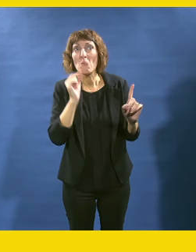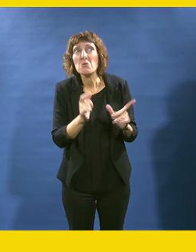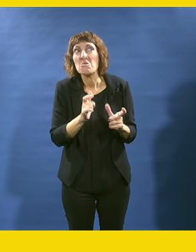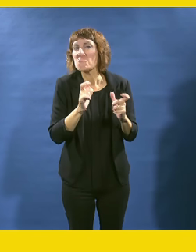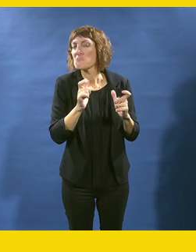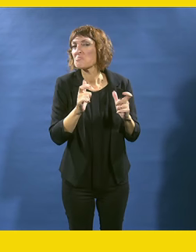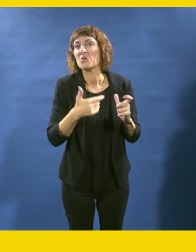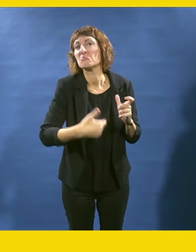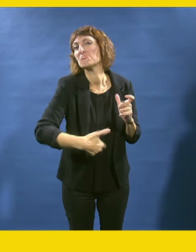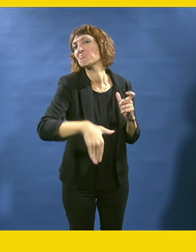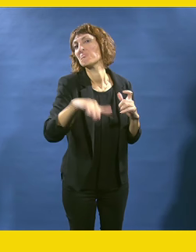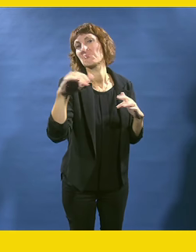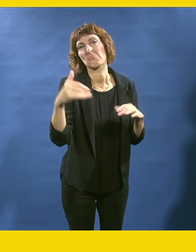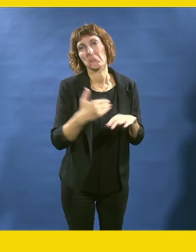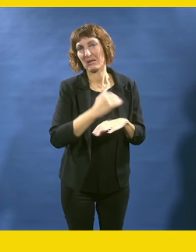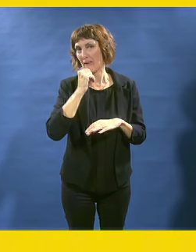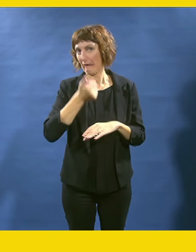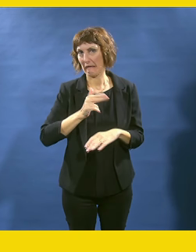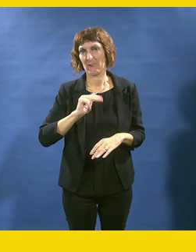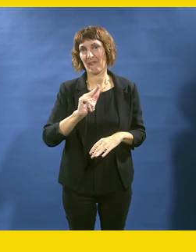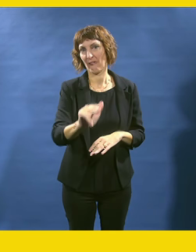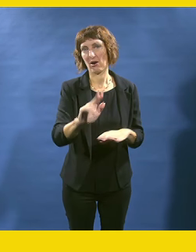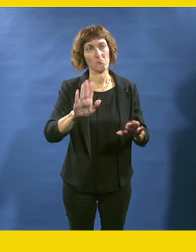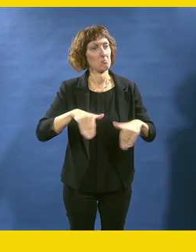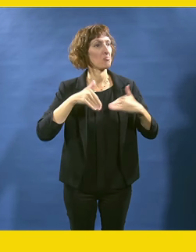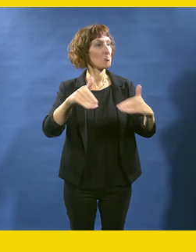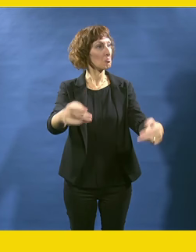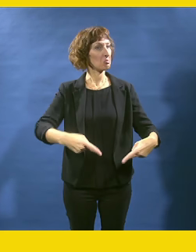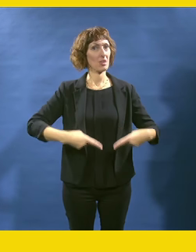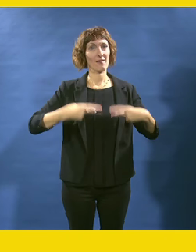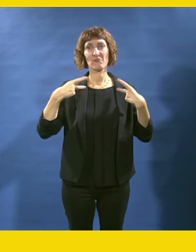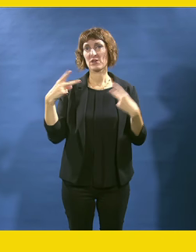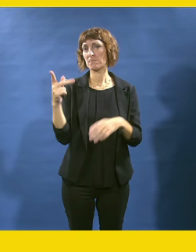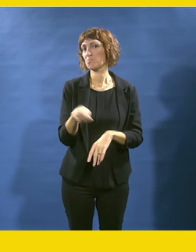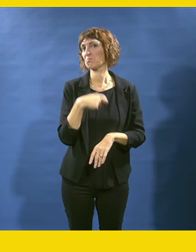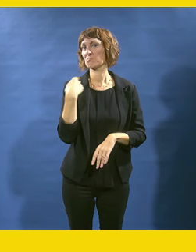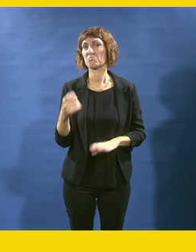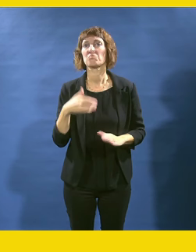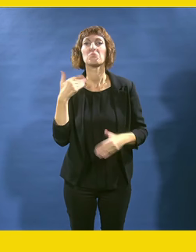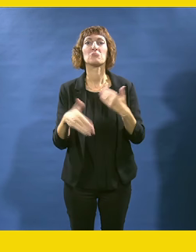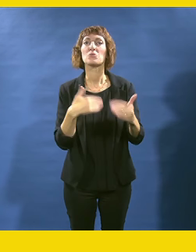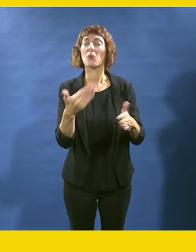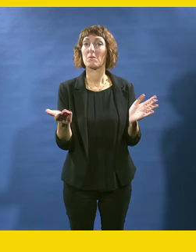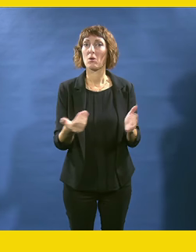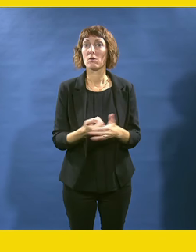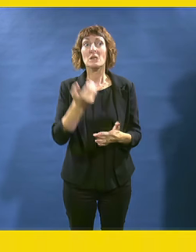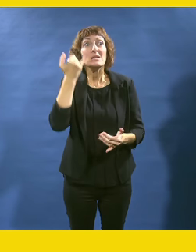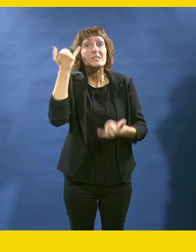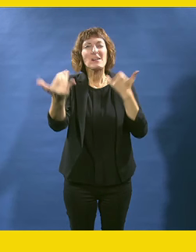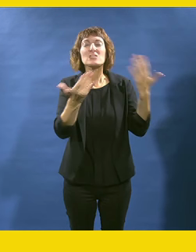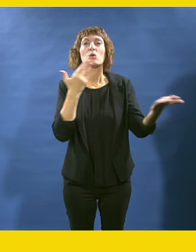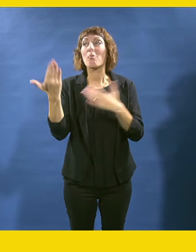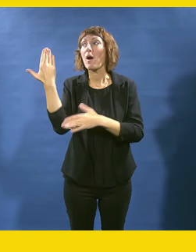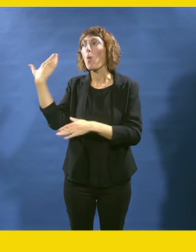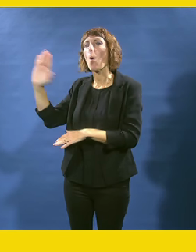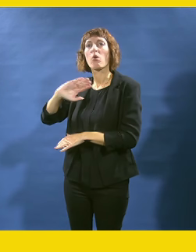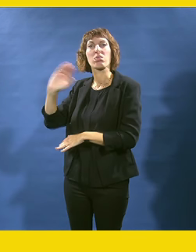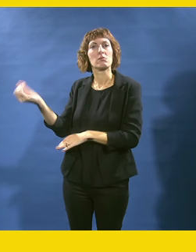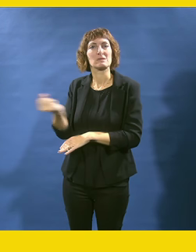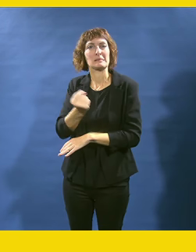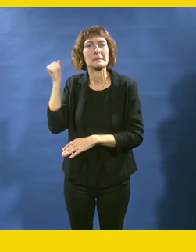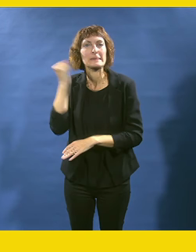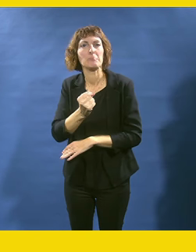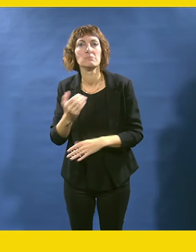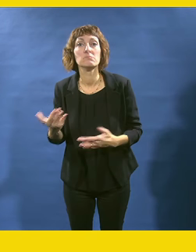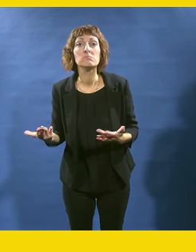l'on continue sa vie absolument normalement. La même chose, transposer ça à n'importe quel crime. Imaginez que dans